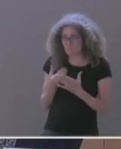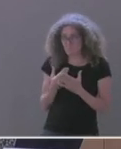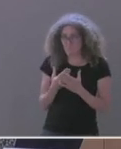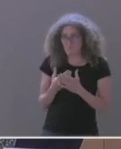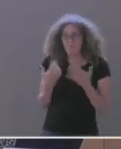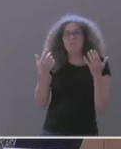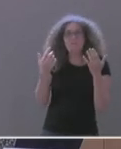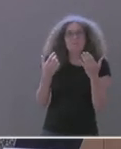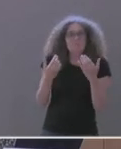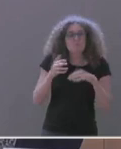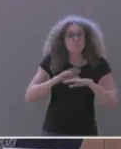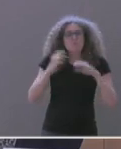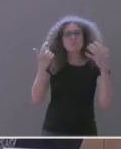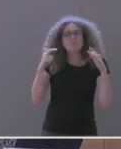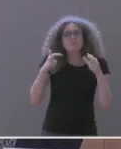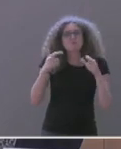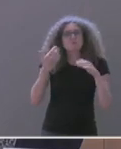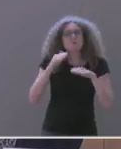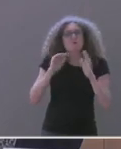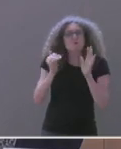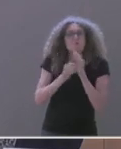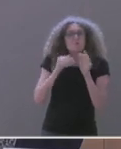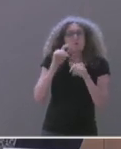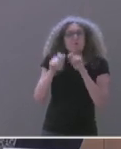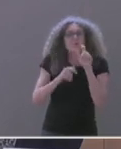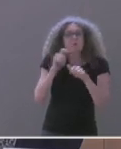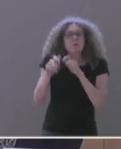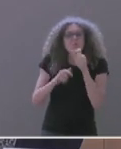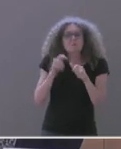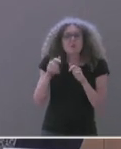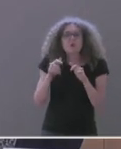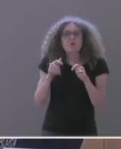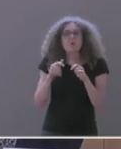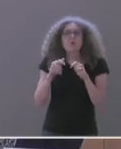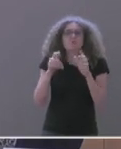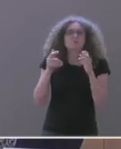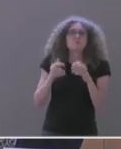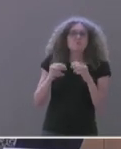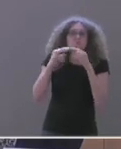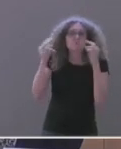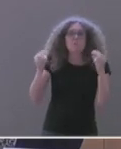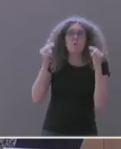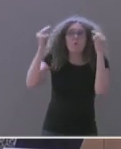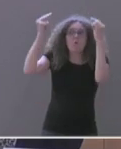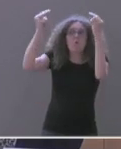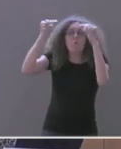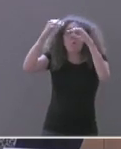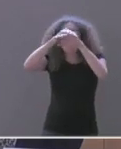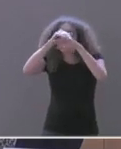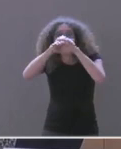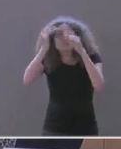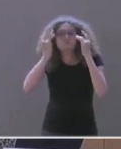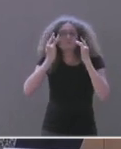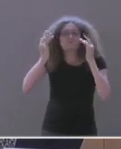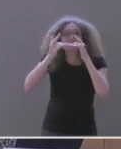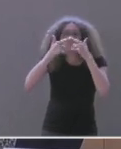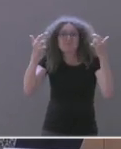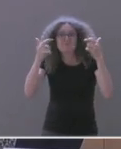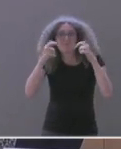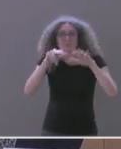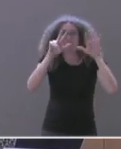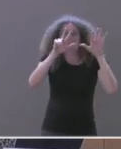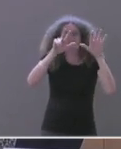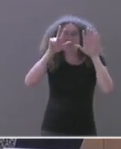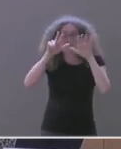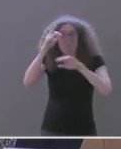000 personnes qui constituent les élites politiques, économiques et culturelles du pays, 88% sont propriétaires